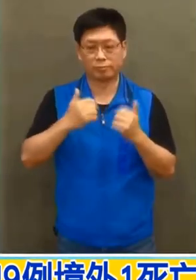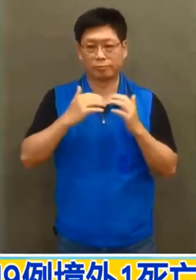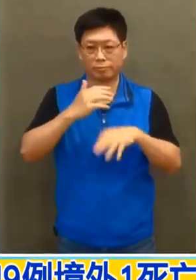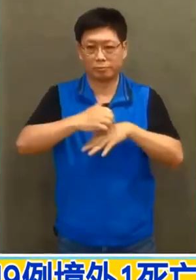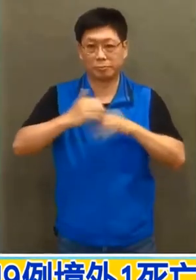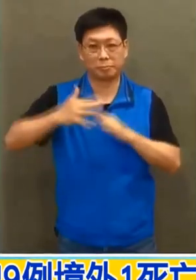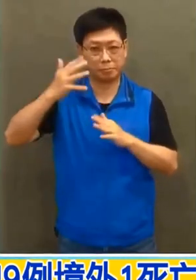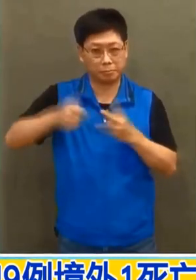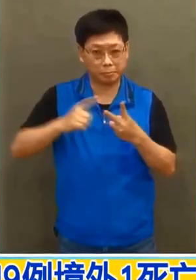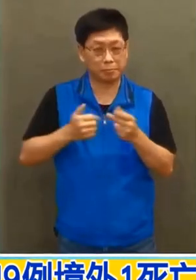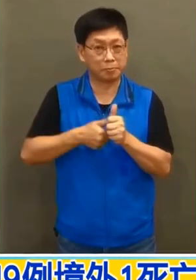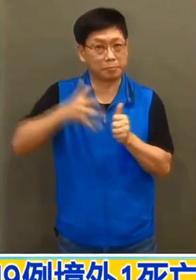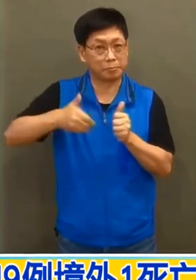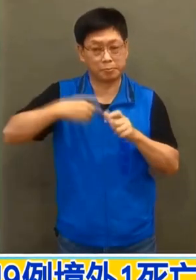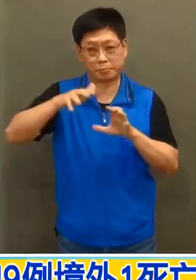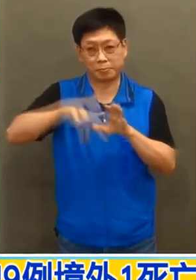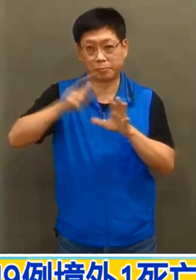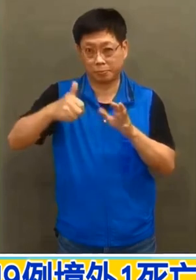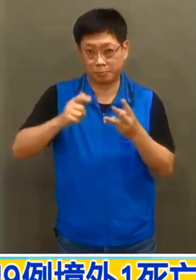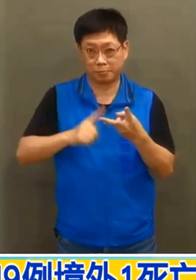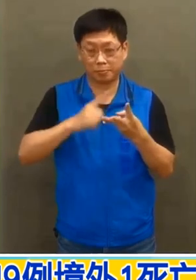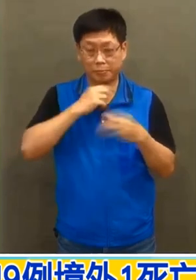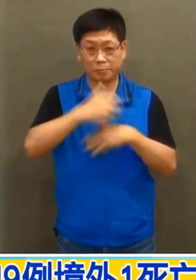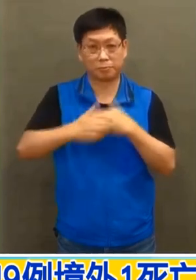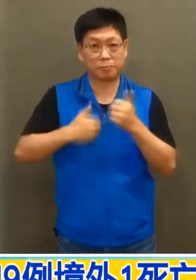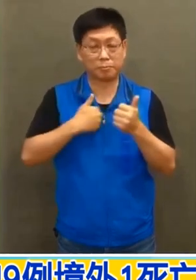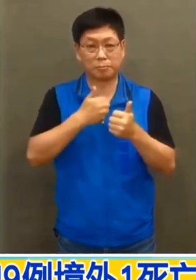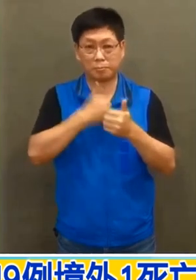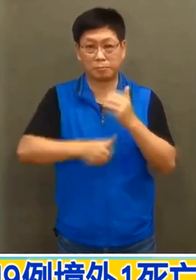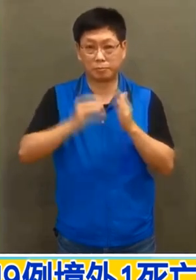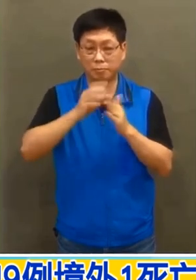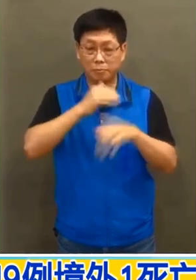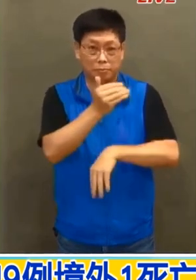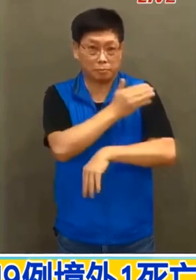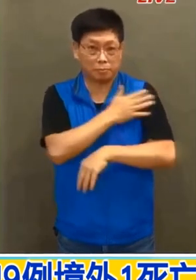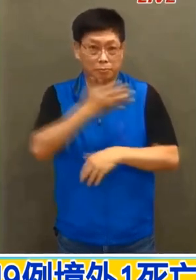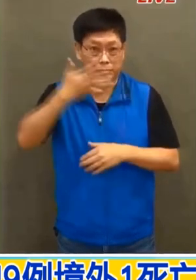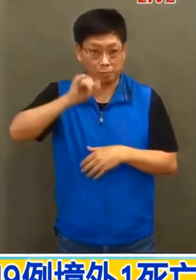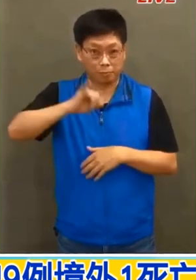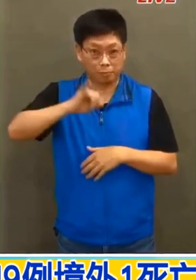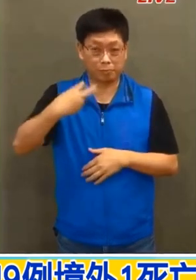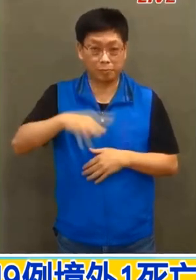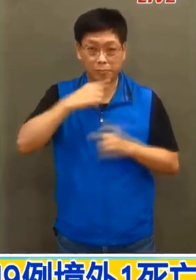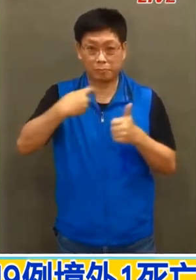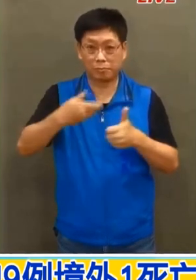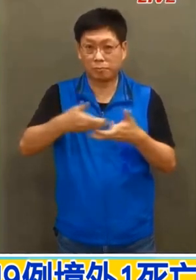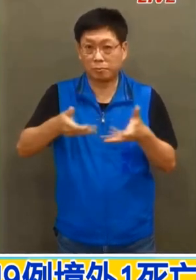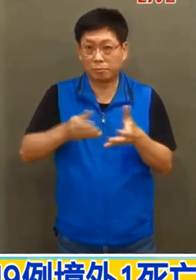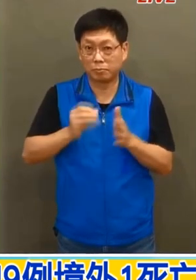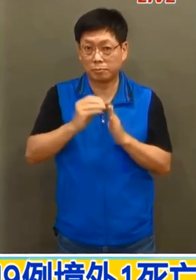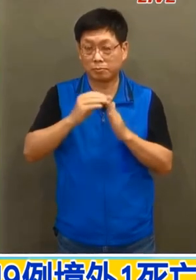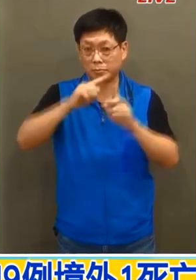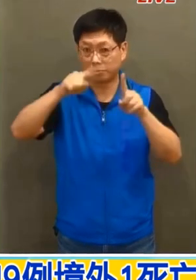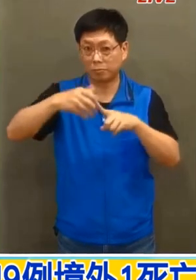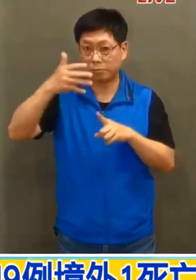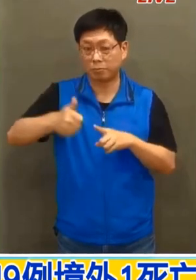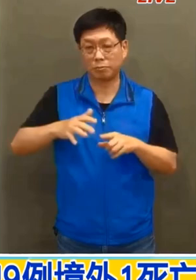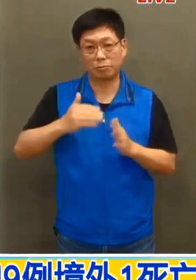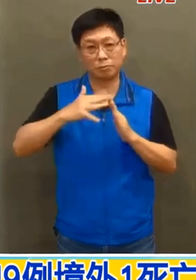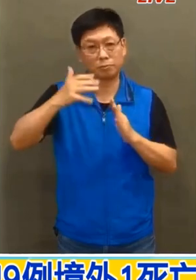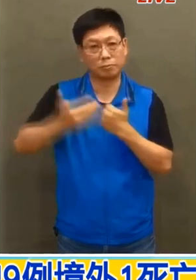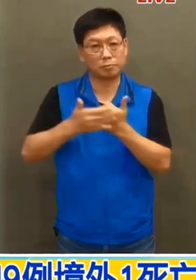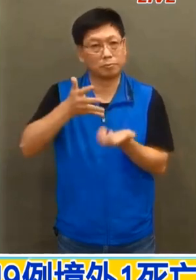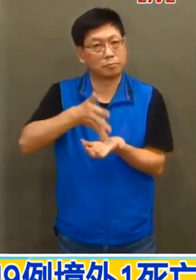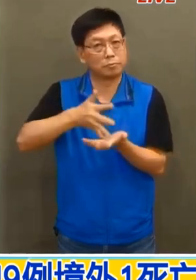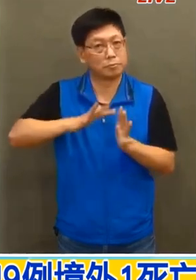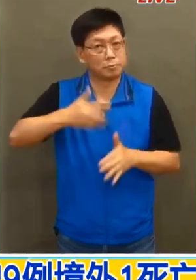侯友宜、副市长刘和然、卫生局长陈润秋以及教育局长张明文，接下来就麻烦市长为我们说明今天新北